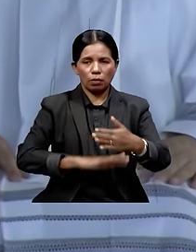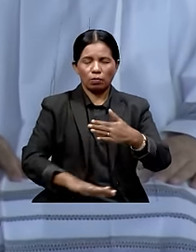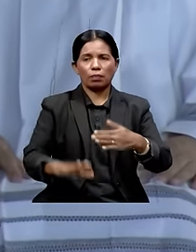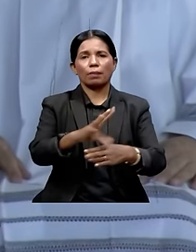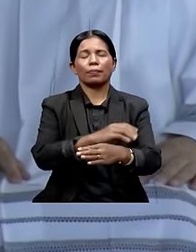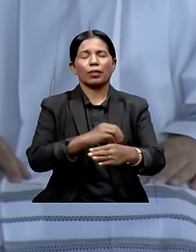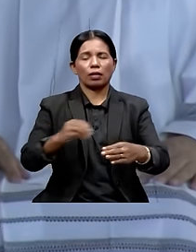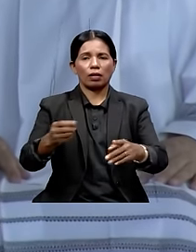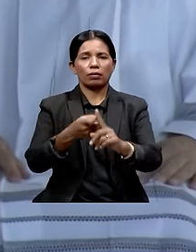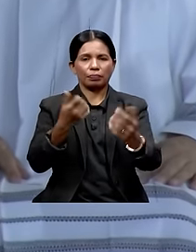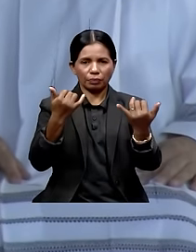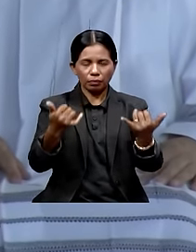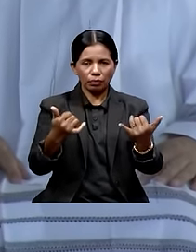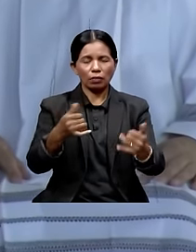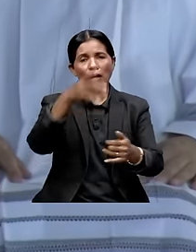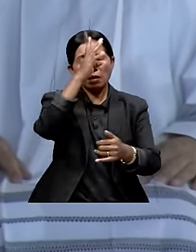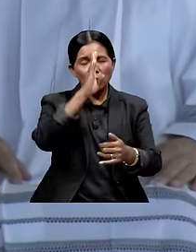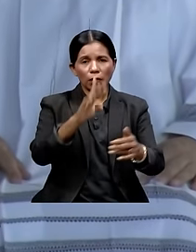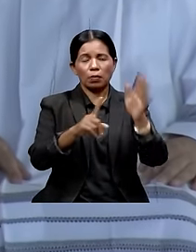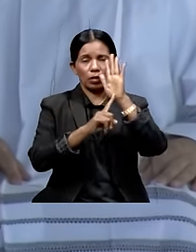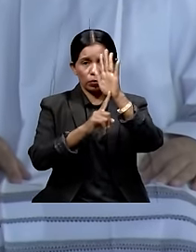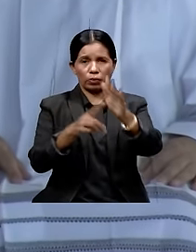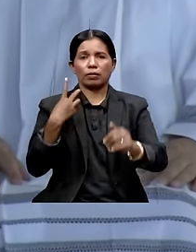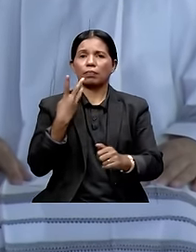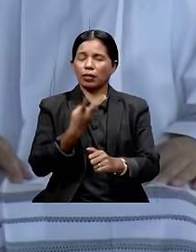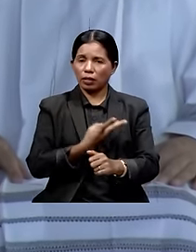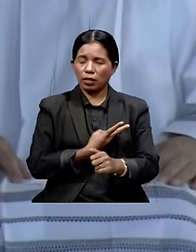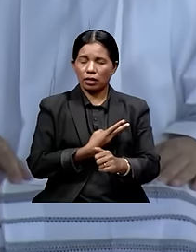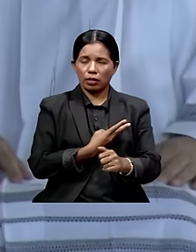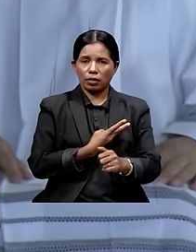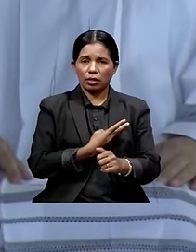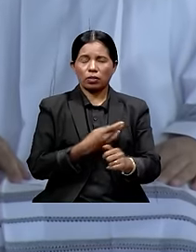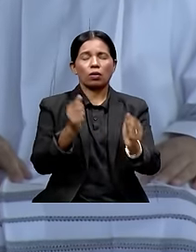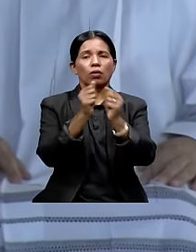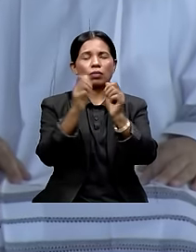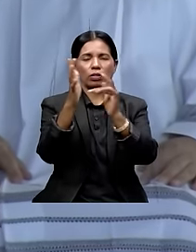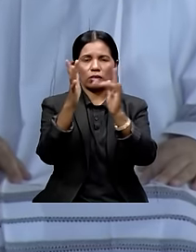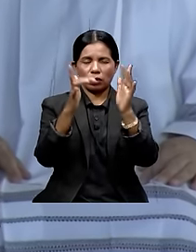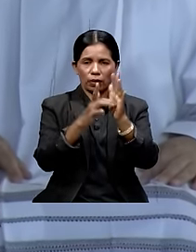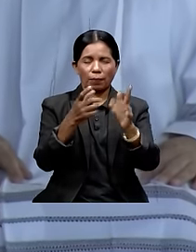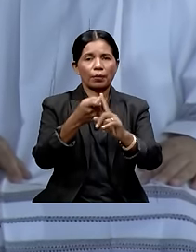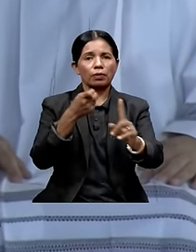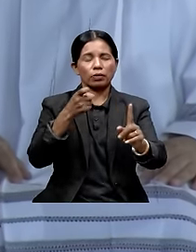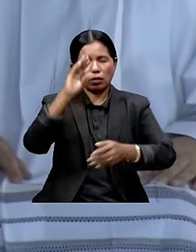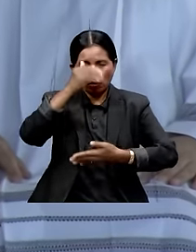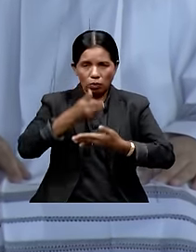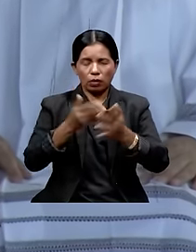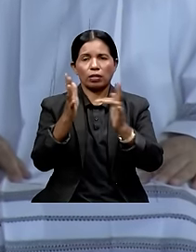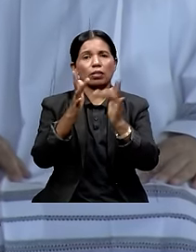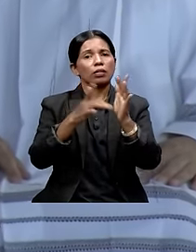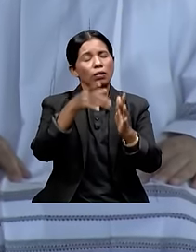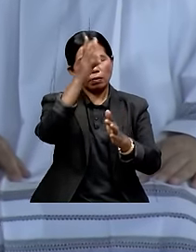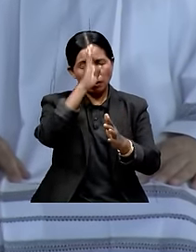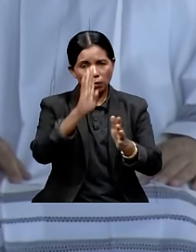Husi distansia idane, maroma katudu mai ita, proximidade ho Jesus. Husi nia oan Jesus, maroma